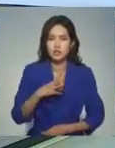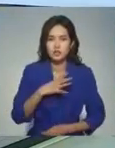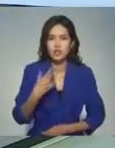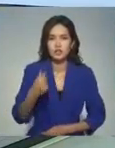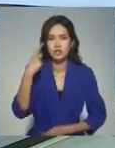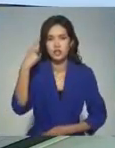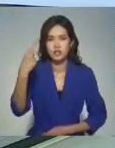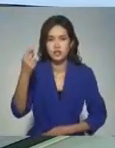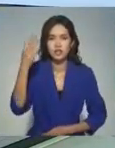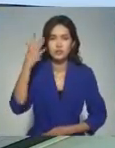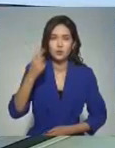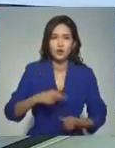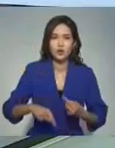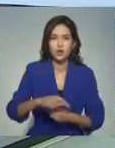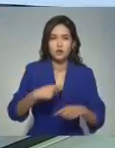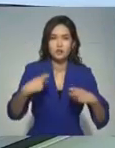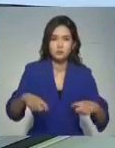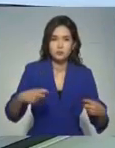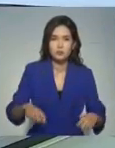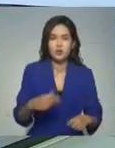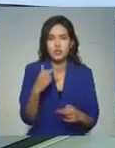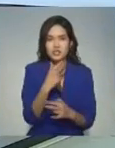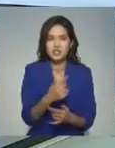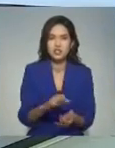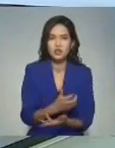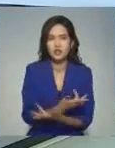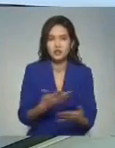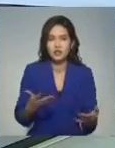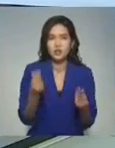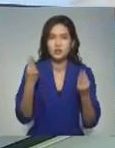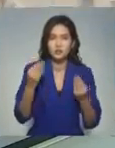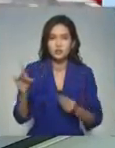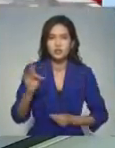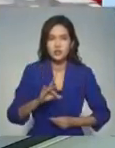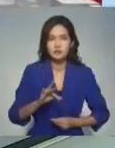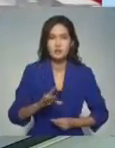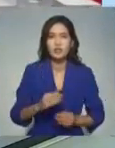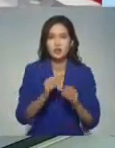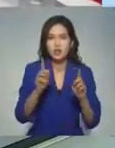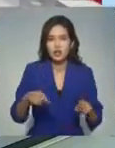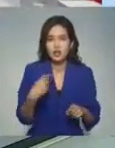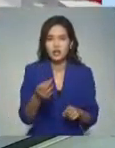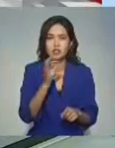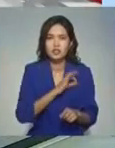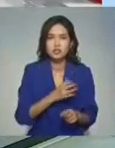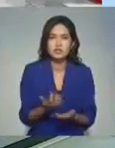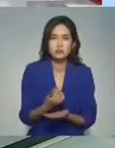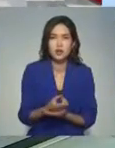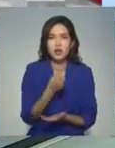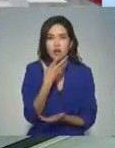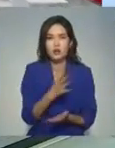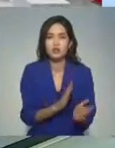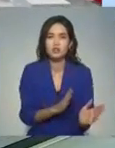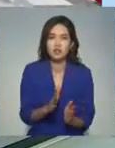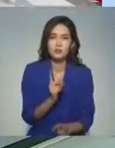что дилеры промышляли продажи синтетических наркотиков в особо крупных размерах. Каналы поставок и сбыта были хорошо